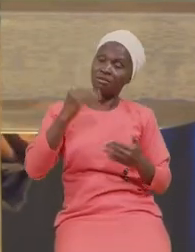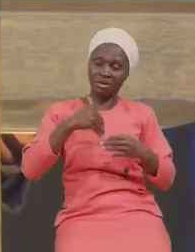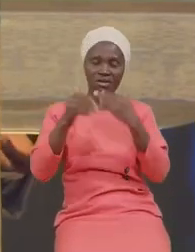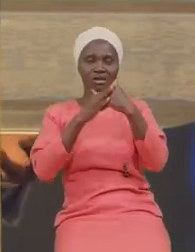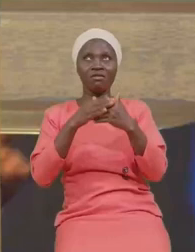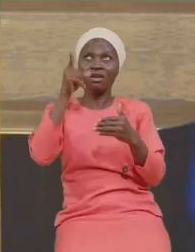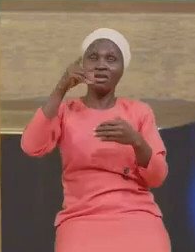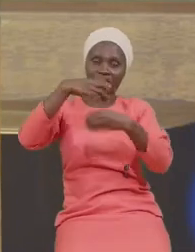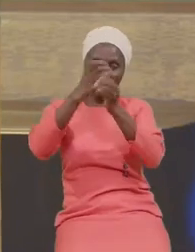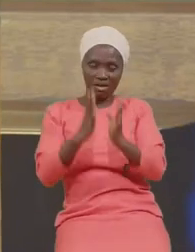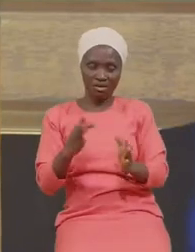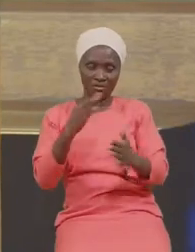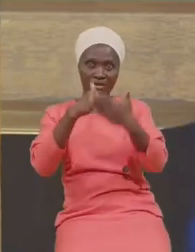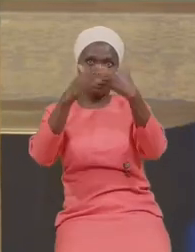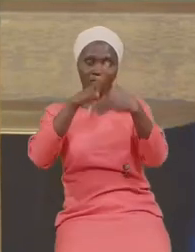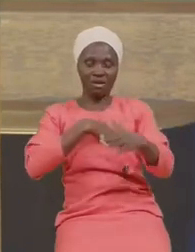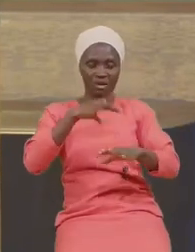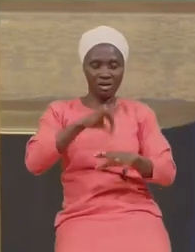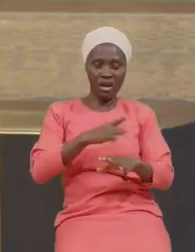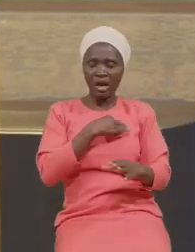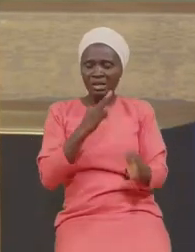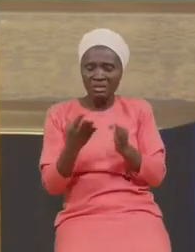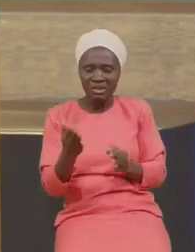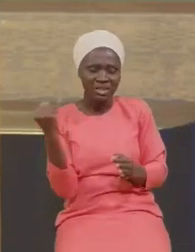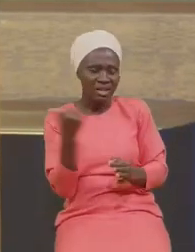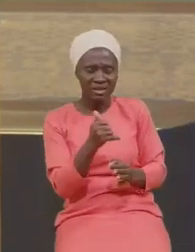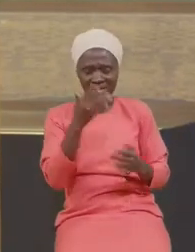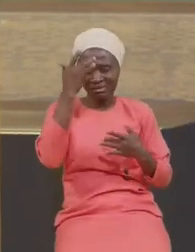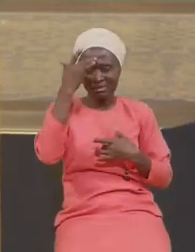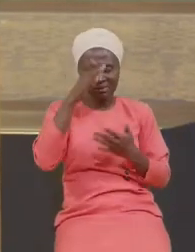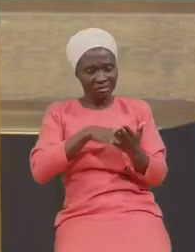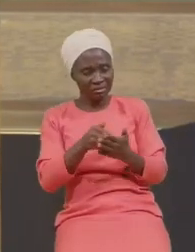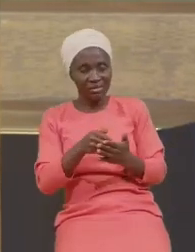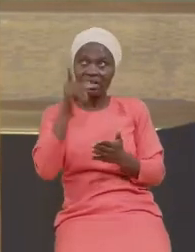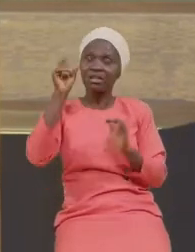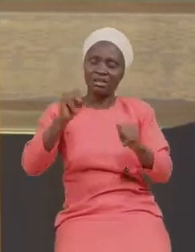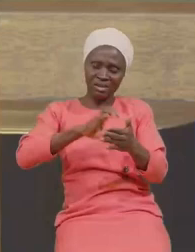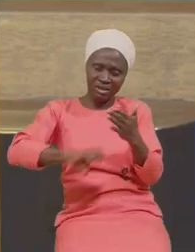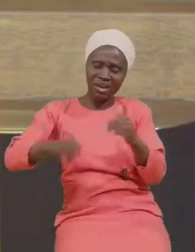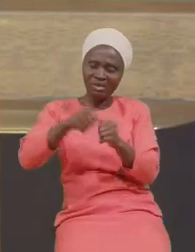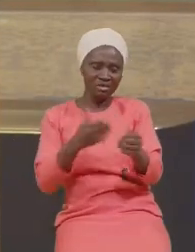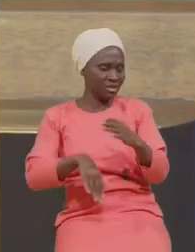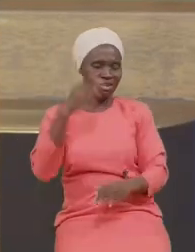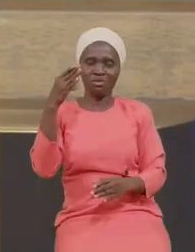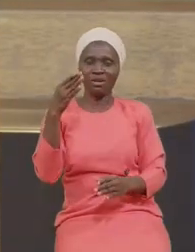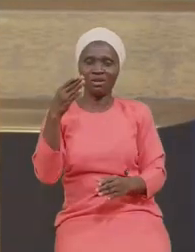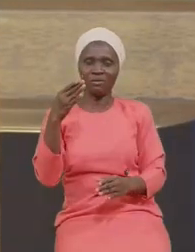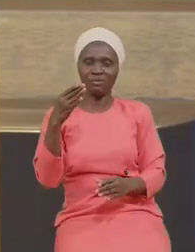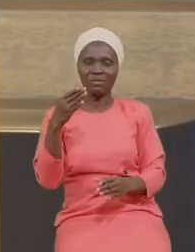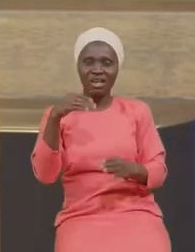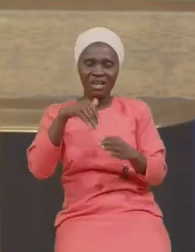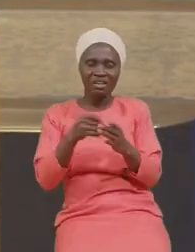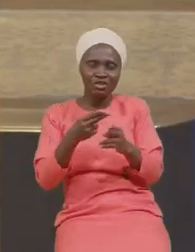cieux et de la terre et s'il a une maladie une faiblesse il peut tout ôter en un instant